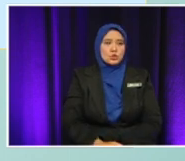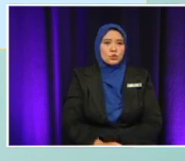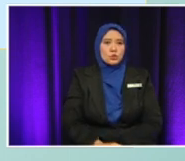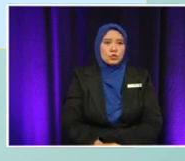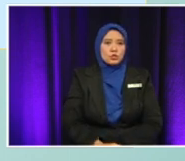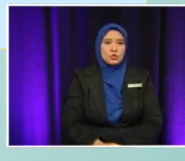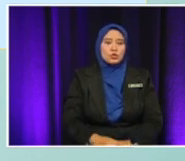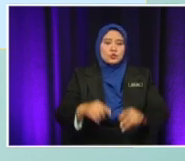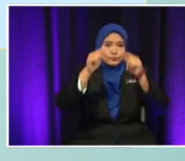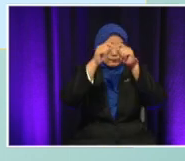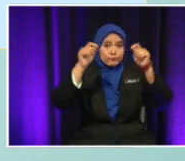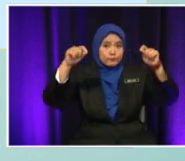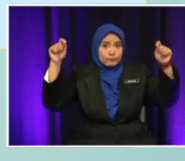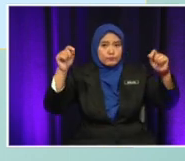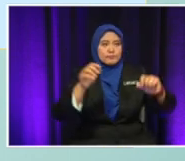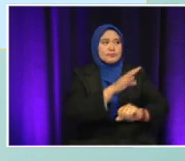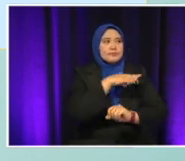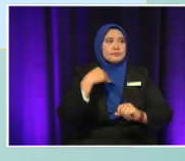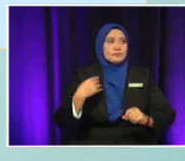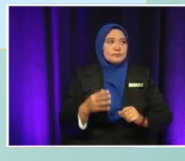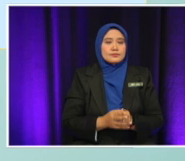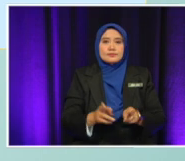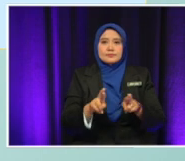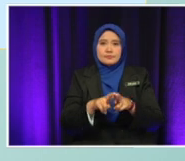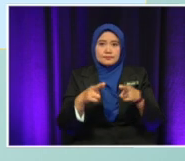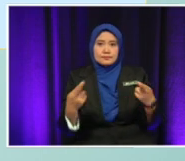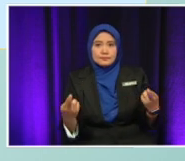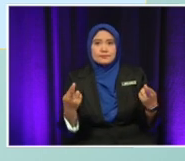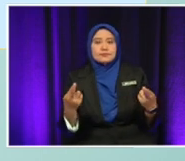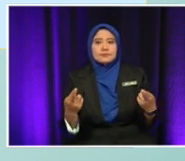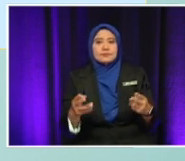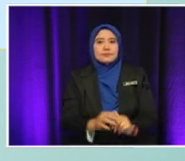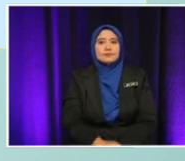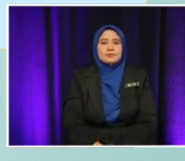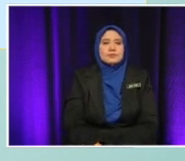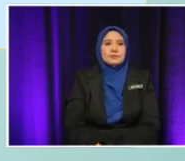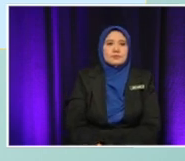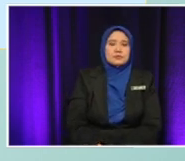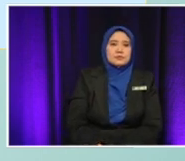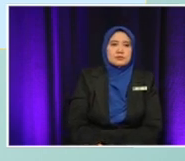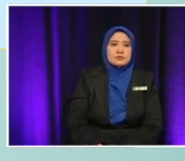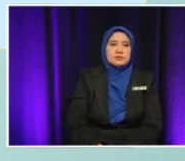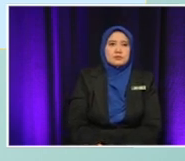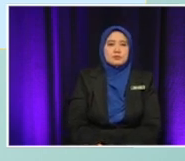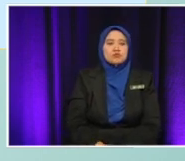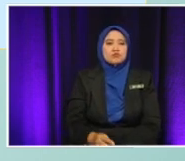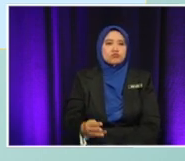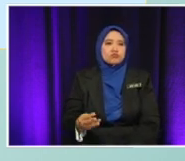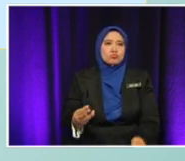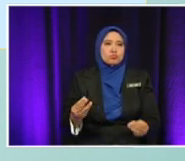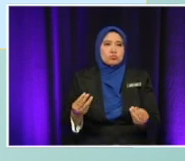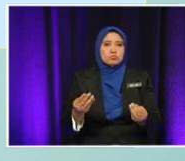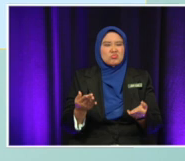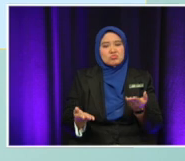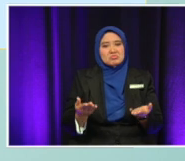jawabannya adalah gantung risalah Oke Jadi sebenarnya mungkin lebih bahan